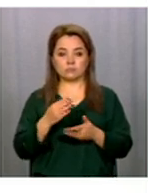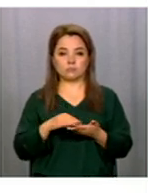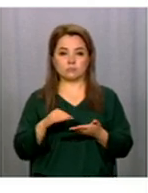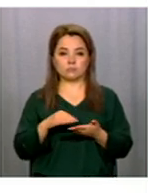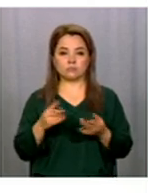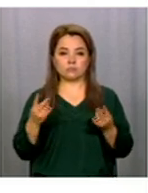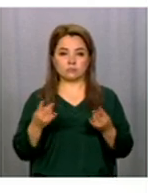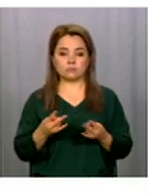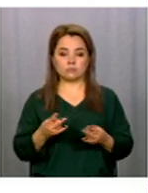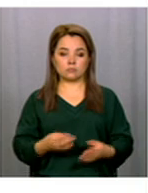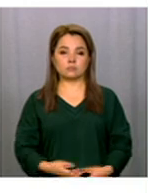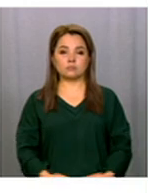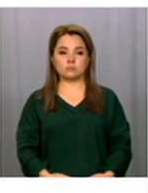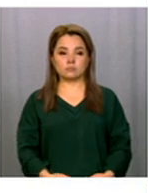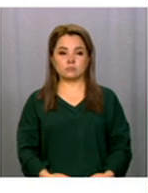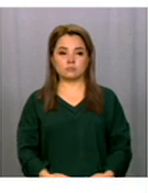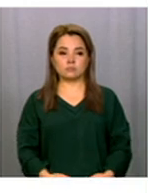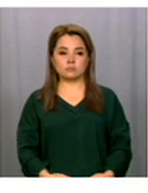жазыңыз.